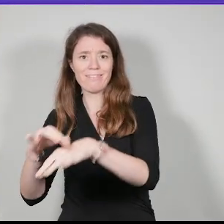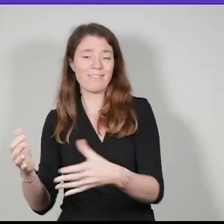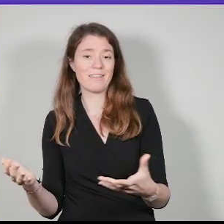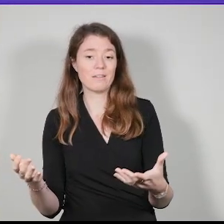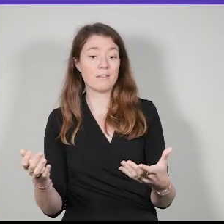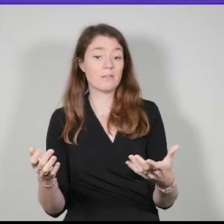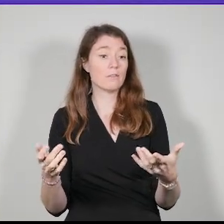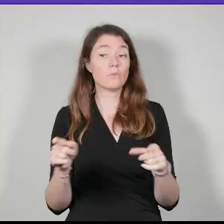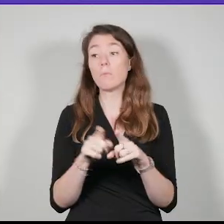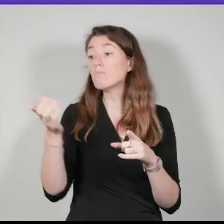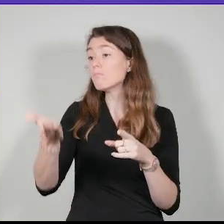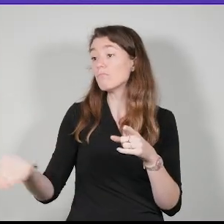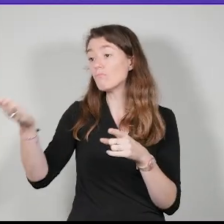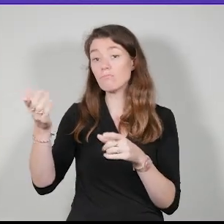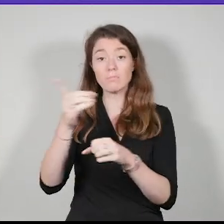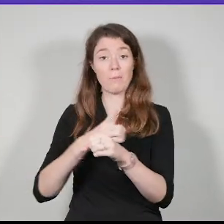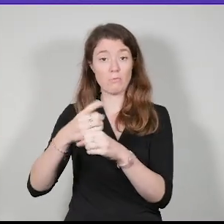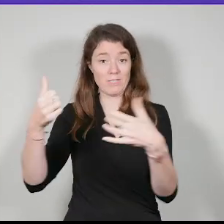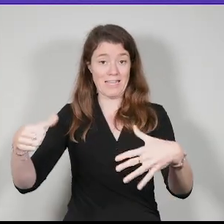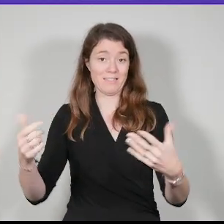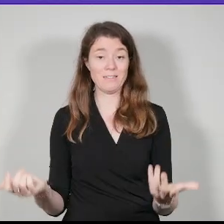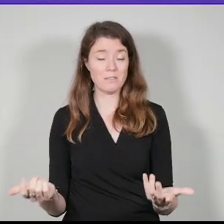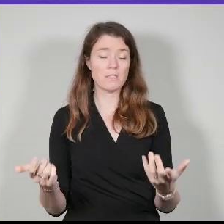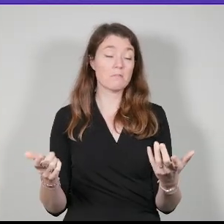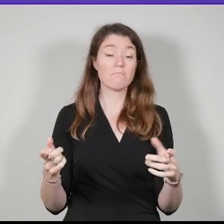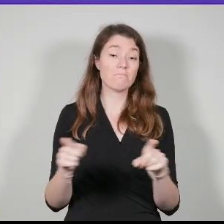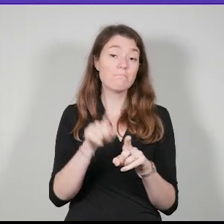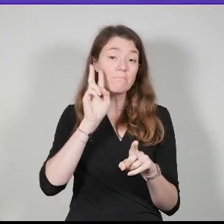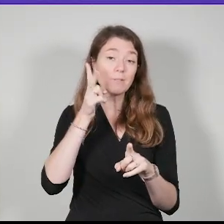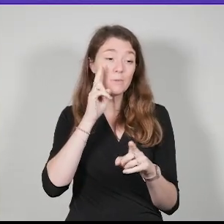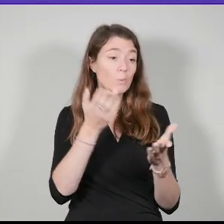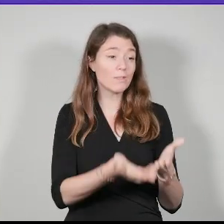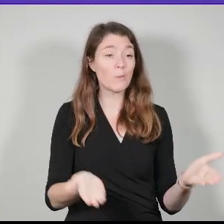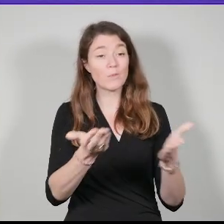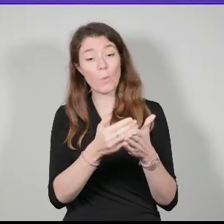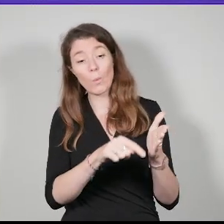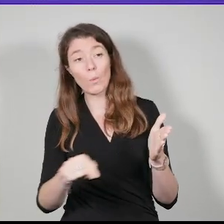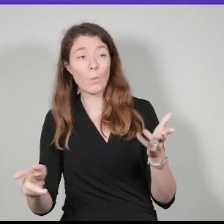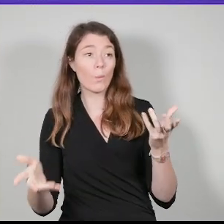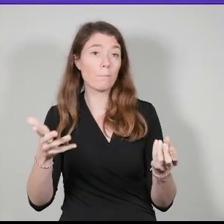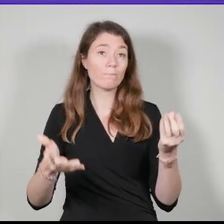comme sans doute vous le faites dans les Charentes, c'est-à-dire c'est toujours pareil, des situations qui sont un petit peu,